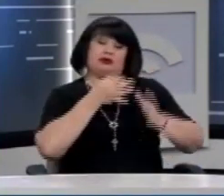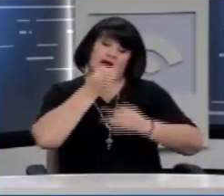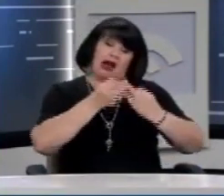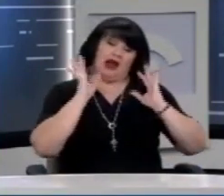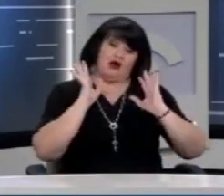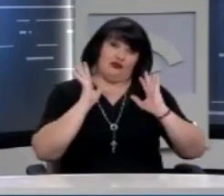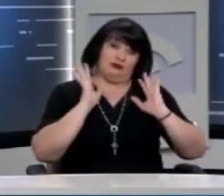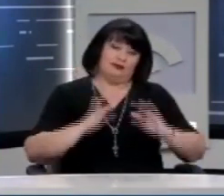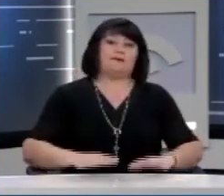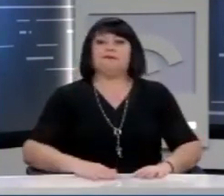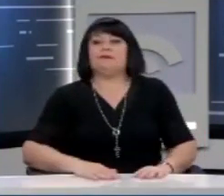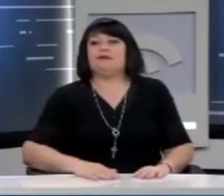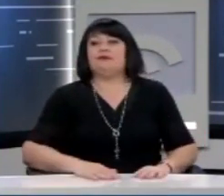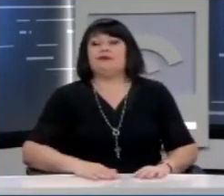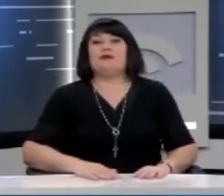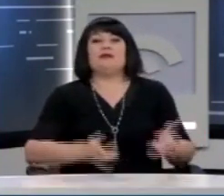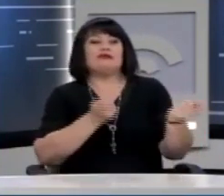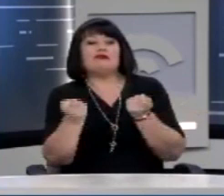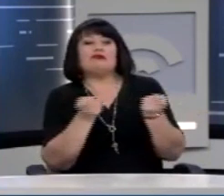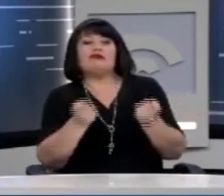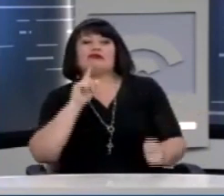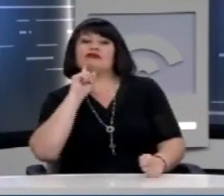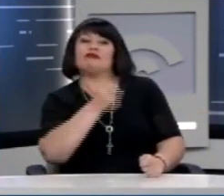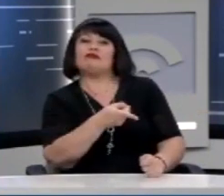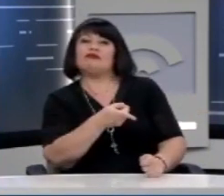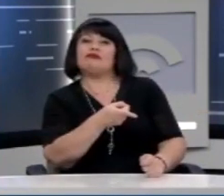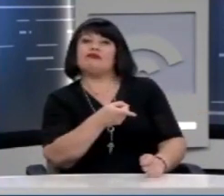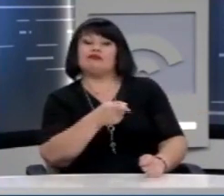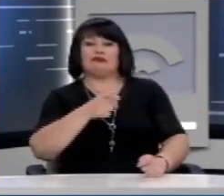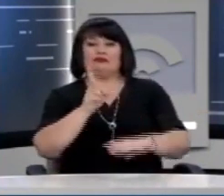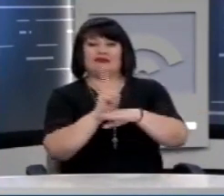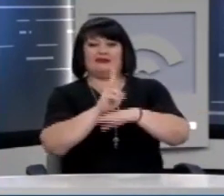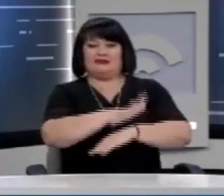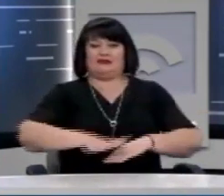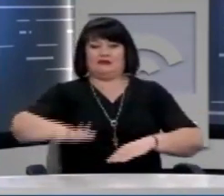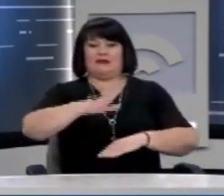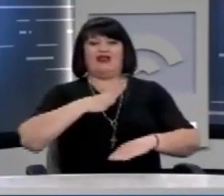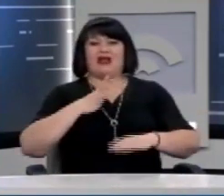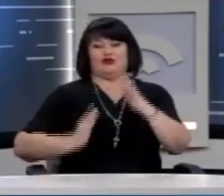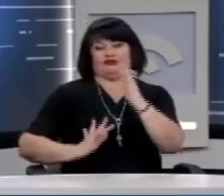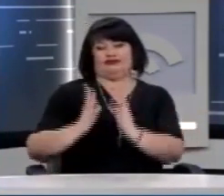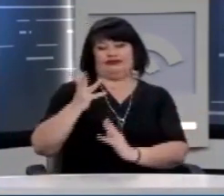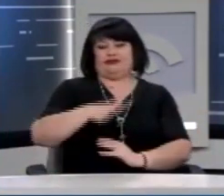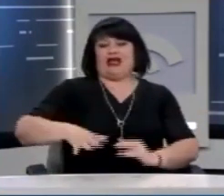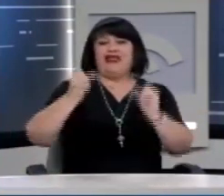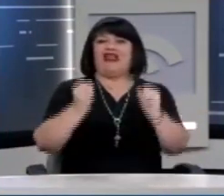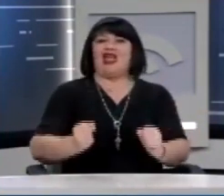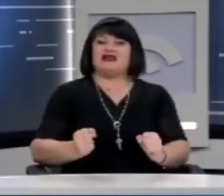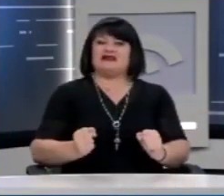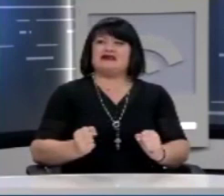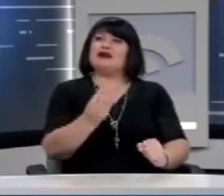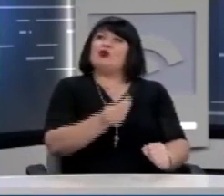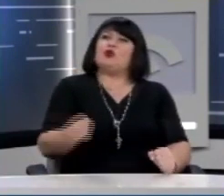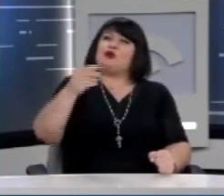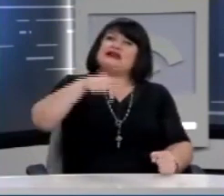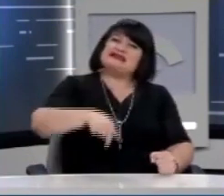εξηγούμαστε. Καθοδηγούνται από τη γραμμή της γεωστρατηγικής αναβάθμισης και πολύ περισσότερο